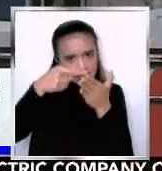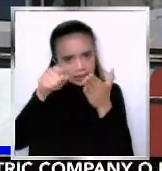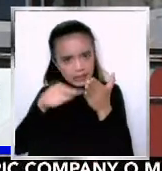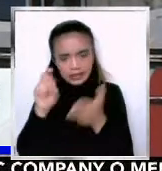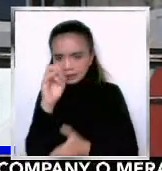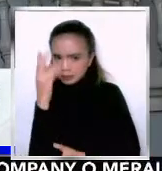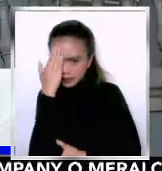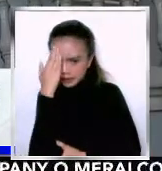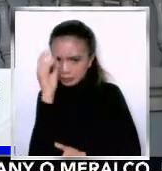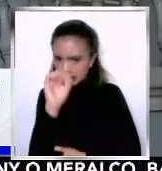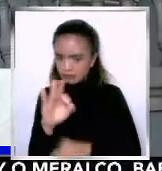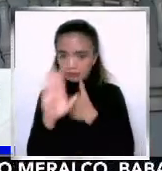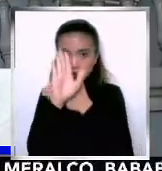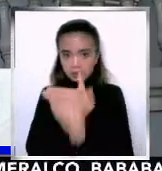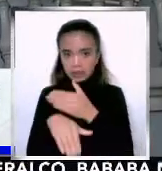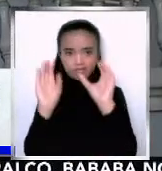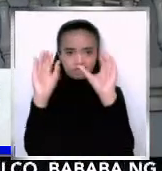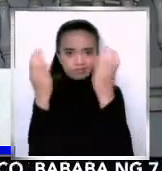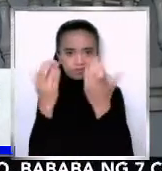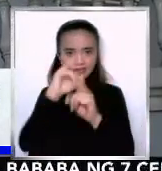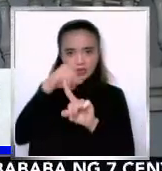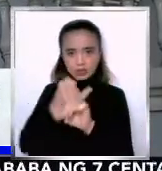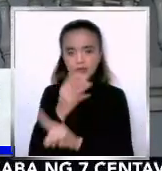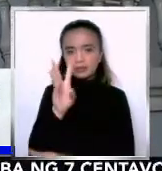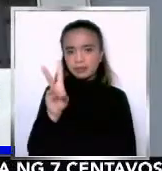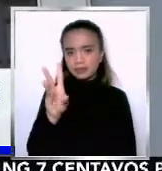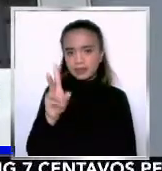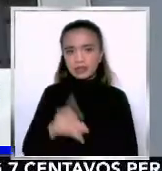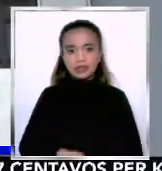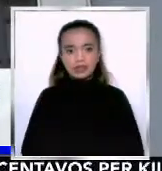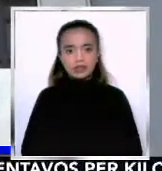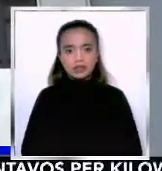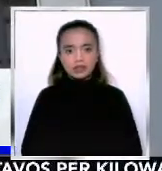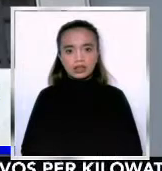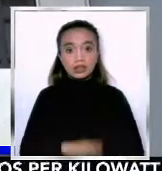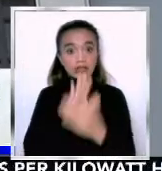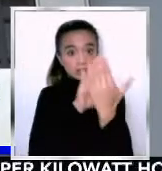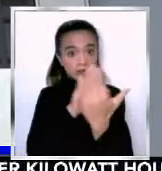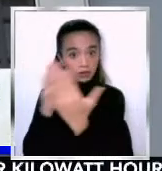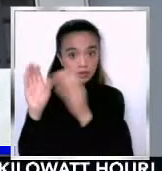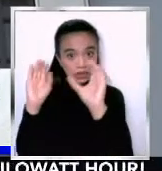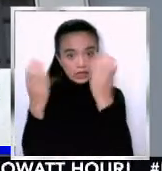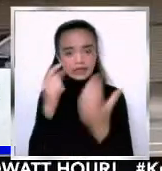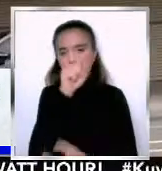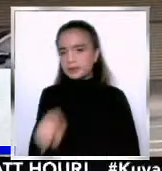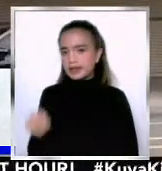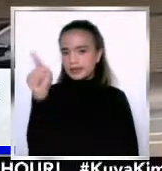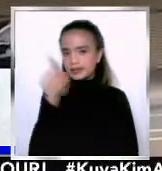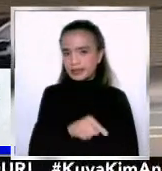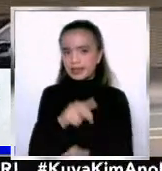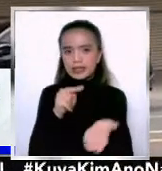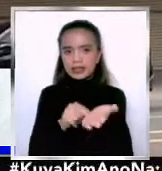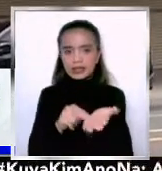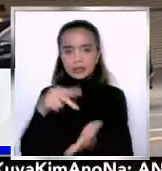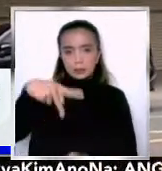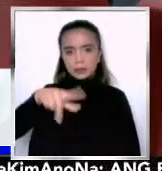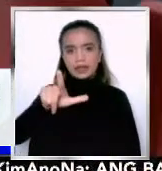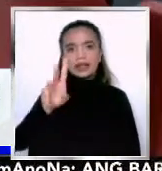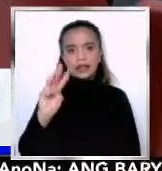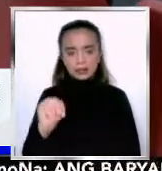January 16. Kansilado na rin ang face-to-face classes ng nursing at medicine ng PLM, ganun din ang